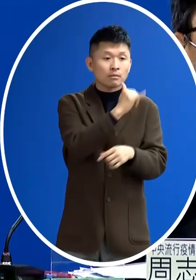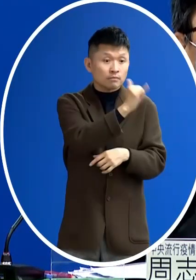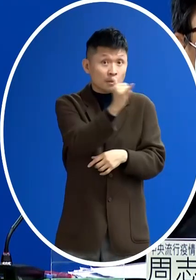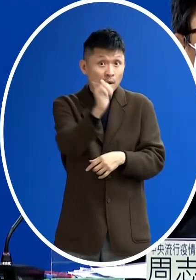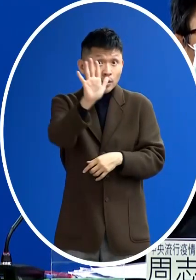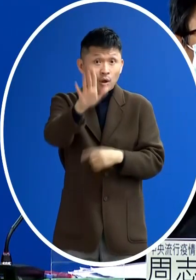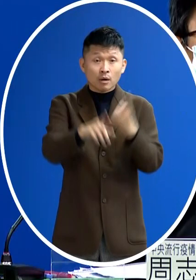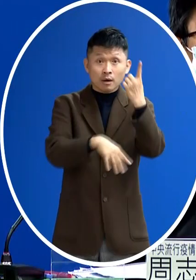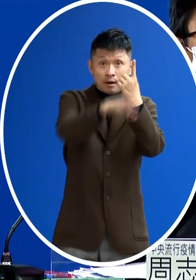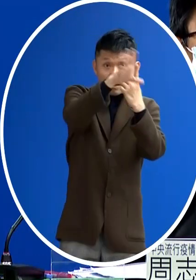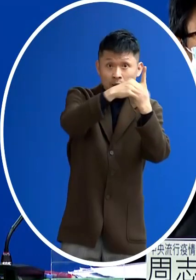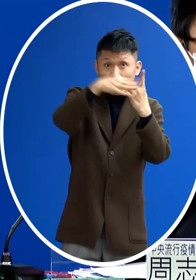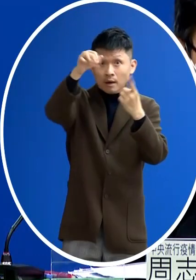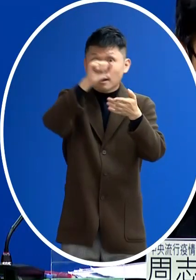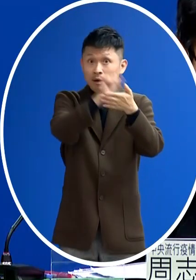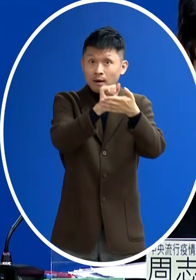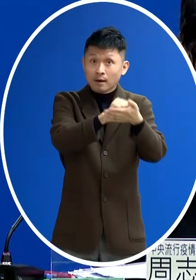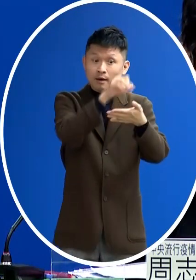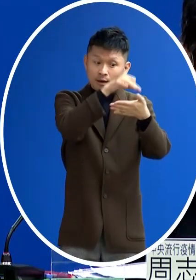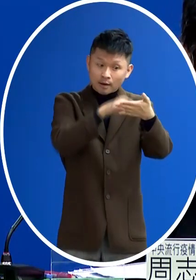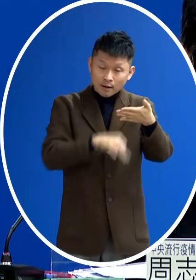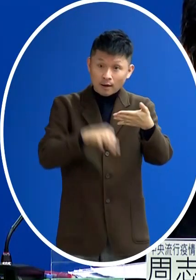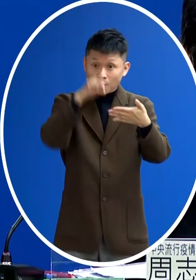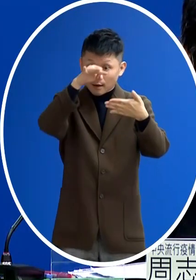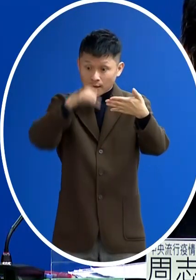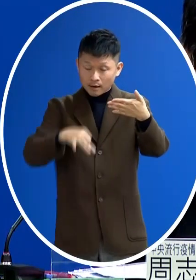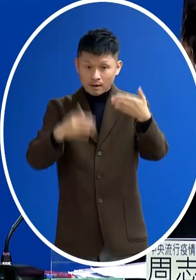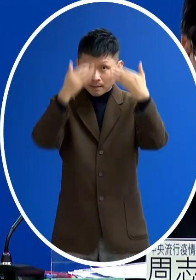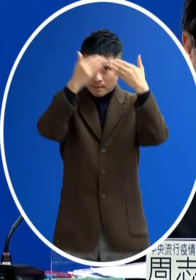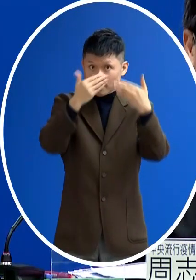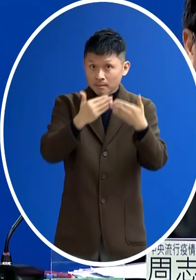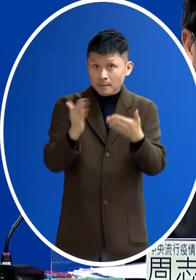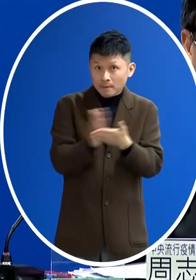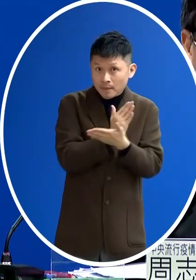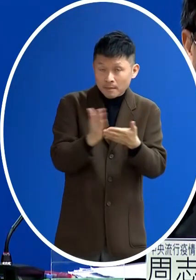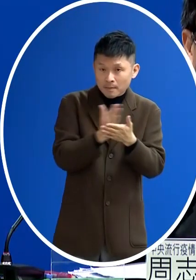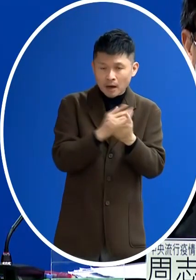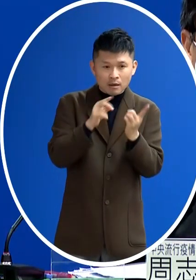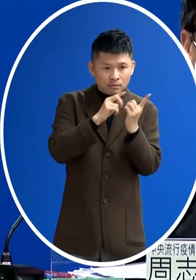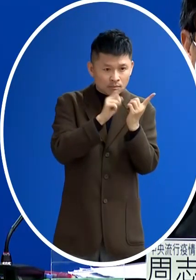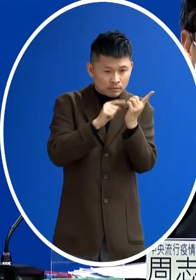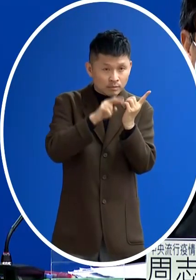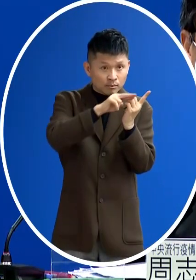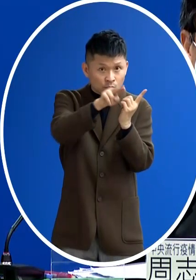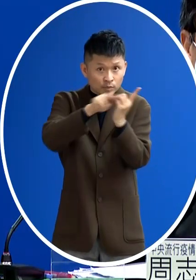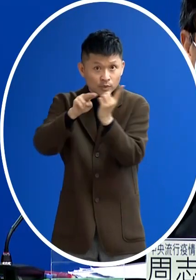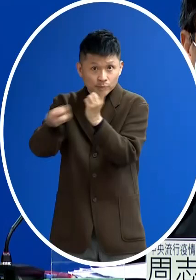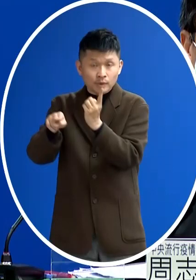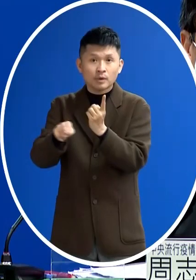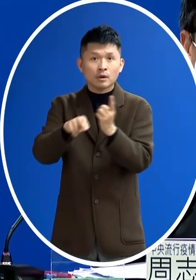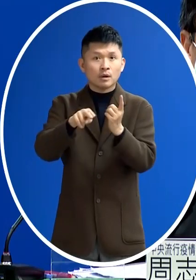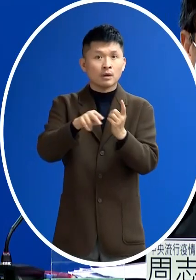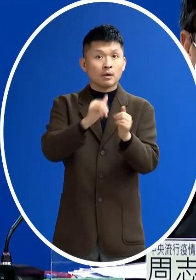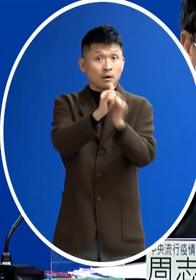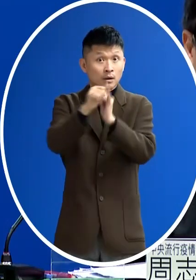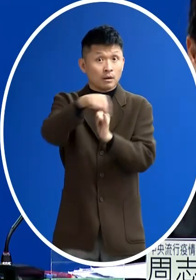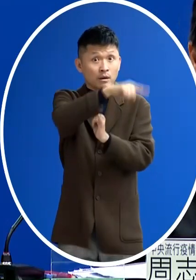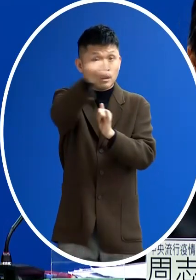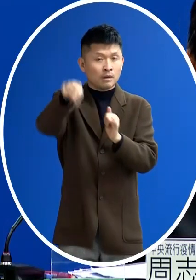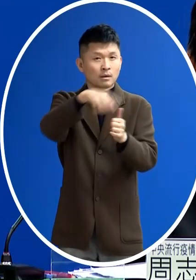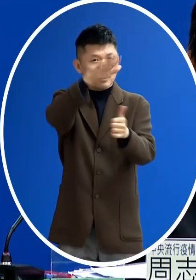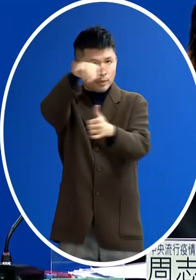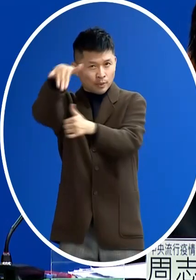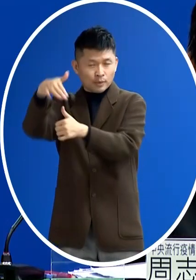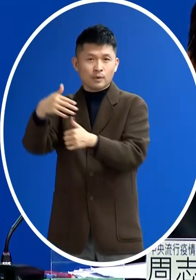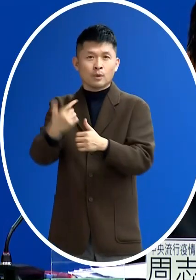有实联制或者是有名册可以来比较，然后来发简讯或者是召回的这些民众，也都希望可以